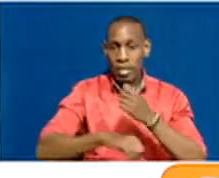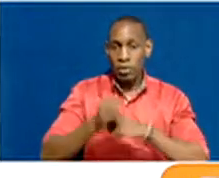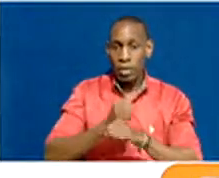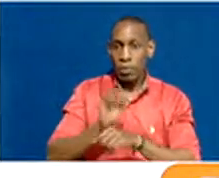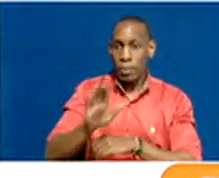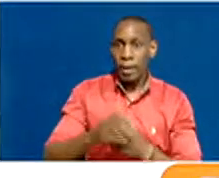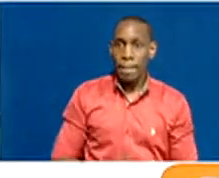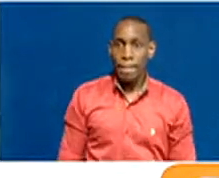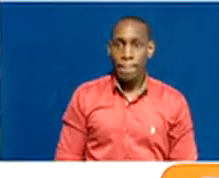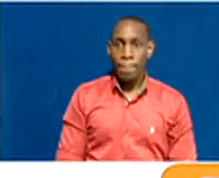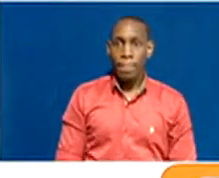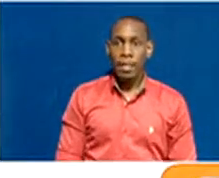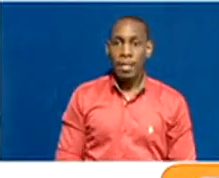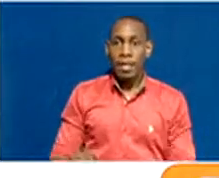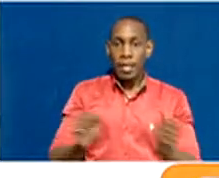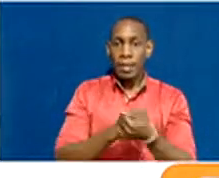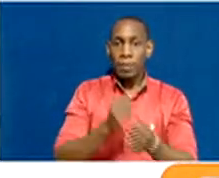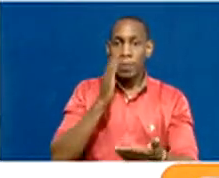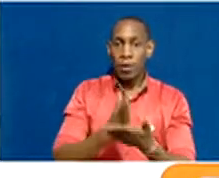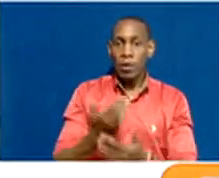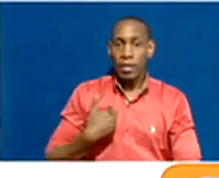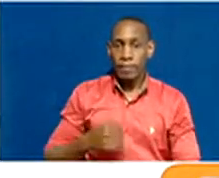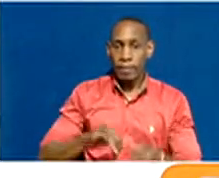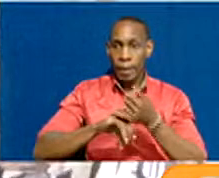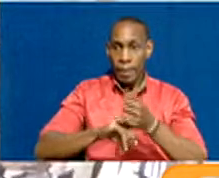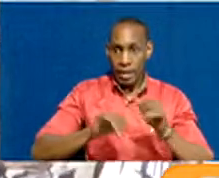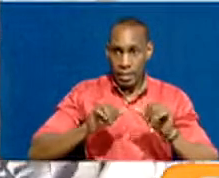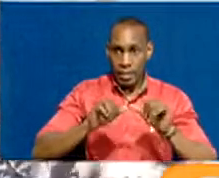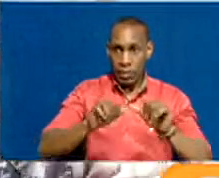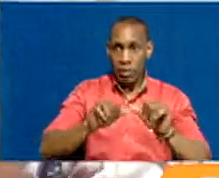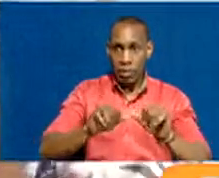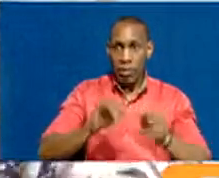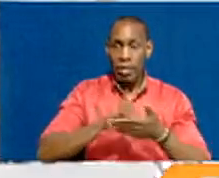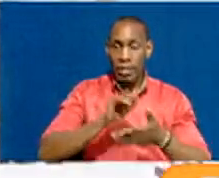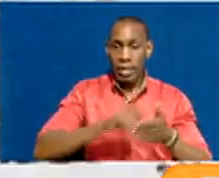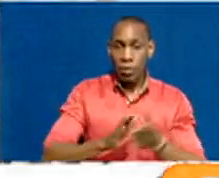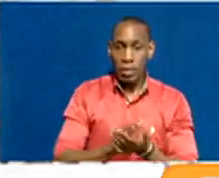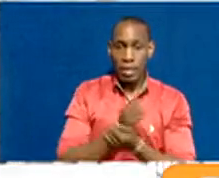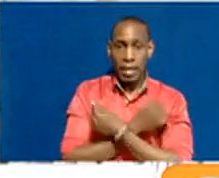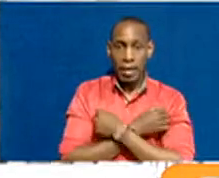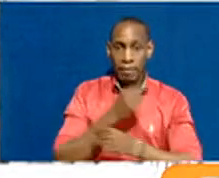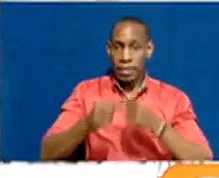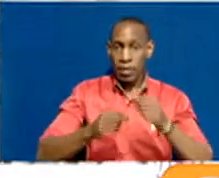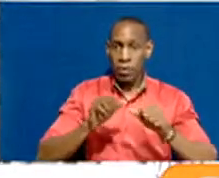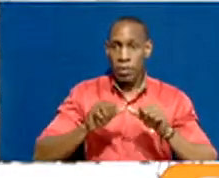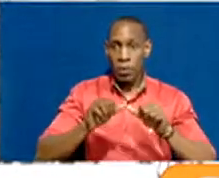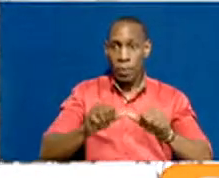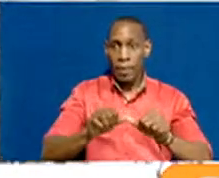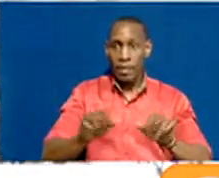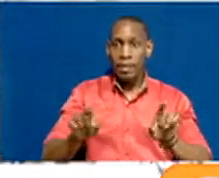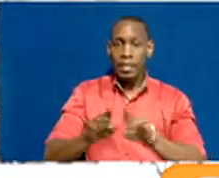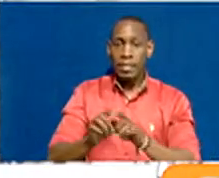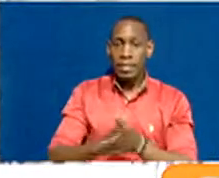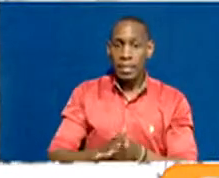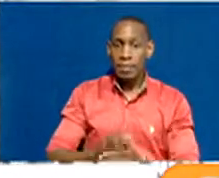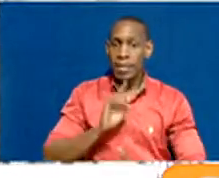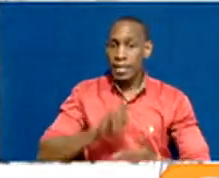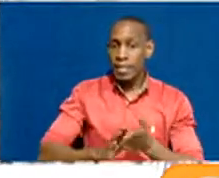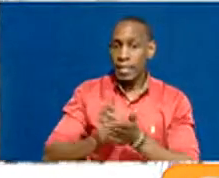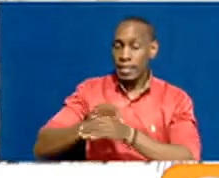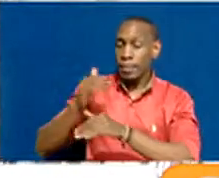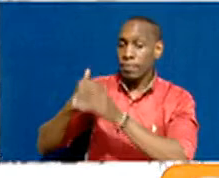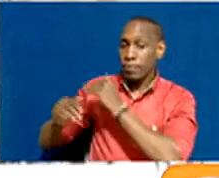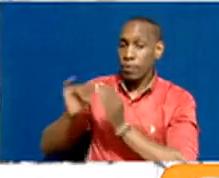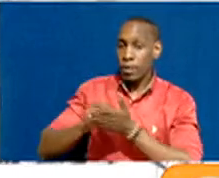Hiyo haiwezi kupeana ile guarantee kwamba ndoa hiyo itasimama, ya kwamba upendo huo utazidi kudumu. Na ndio nikasema wakati mmoja